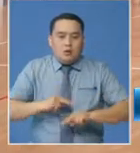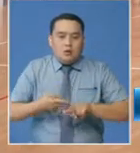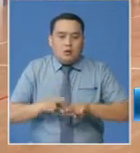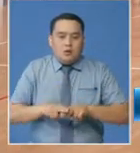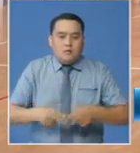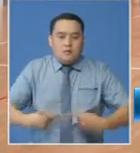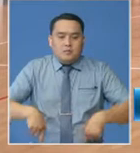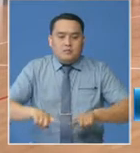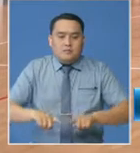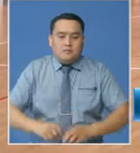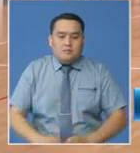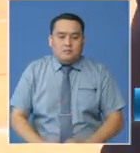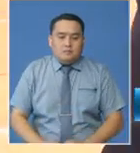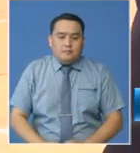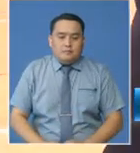ведомств.